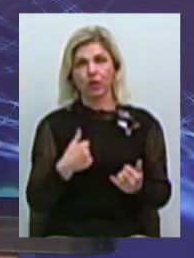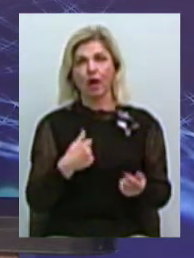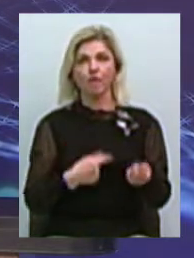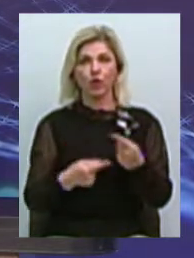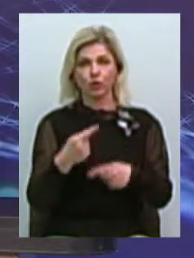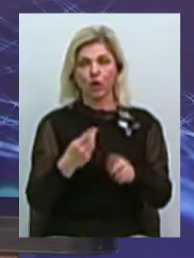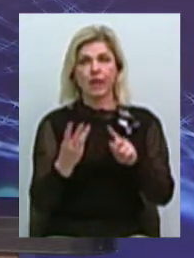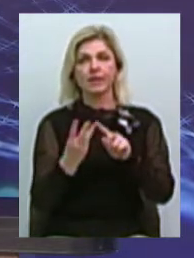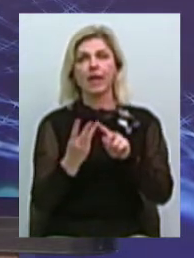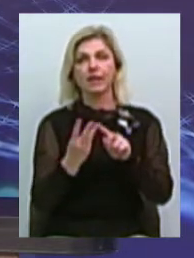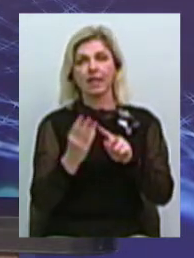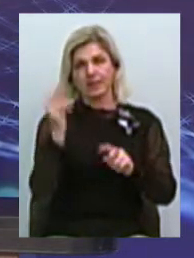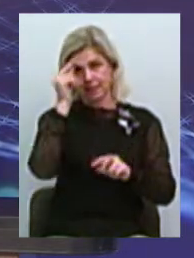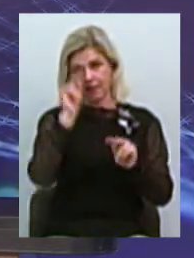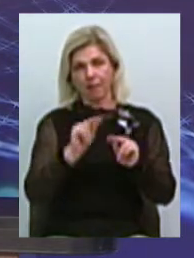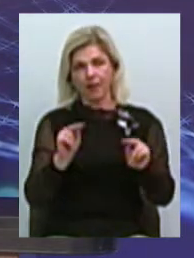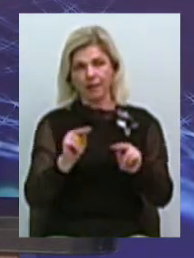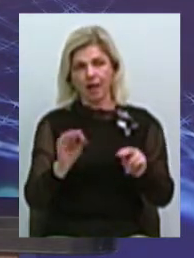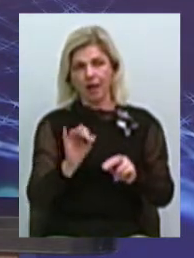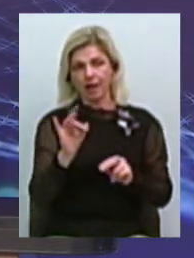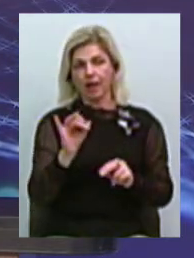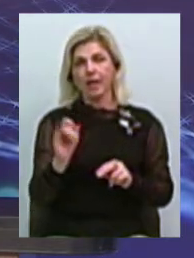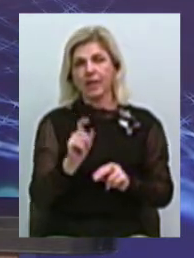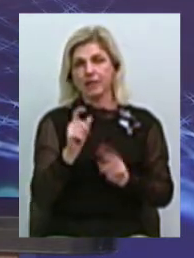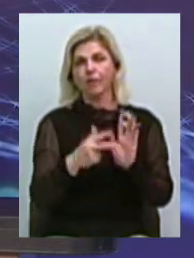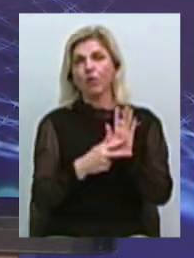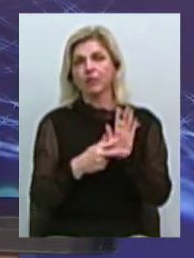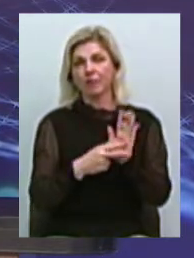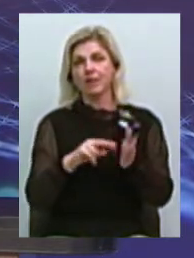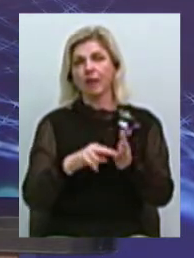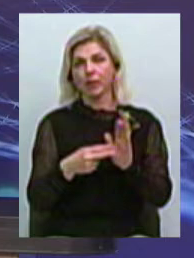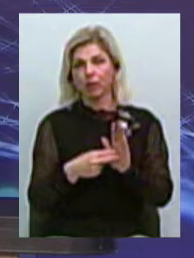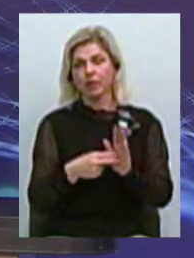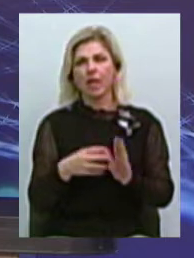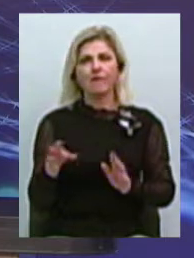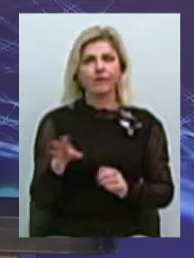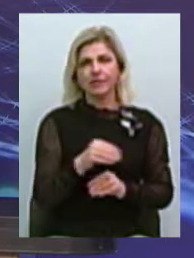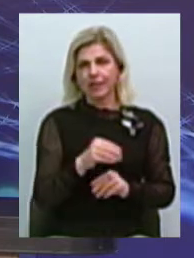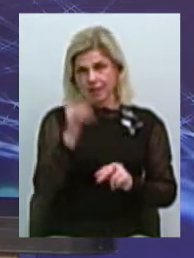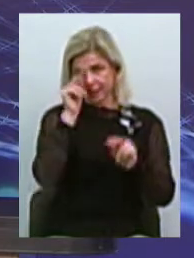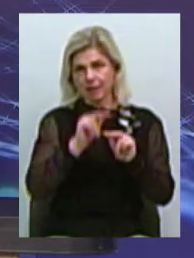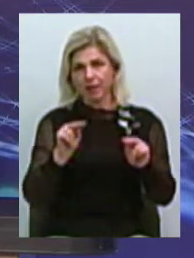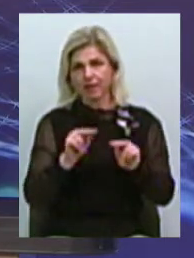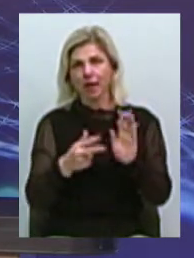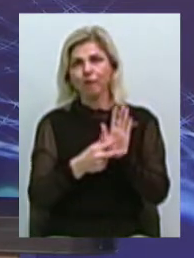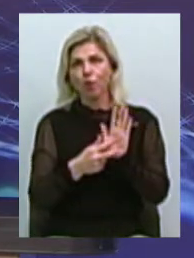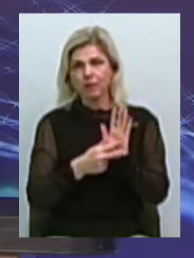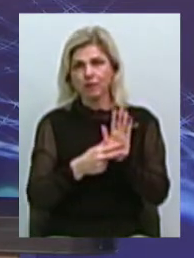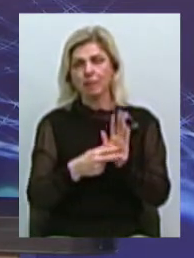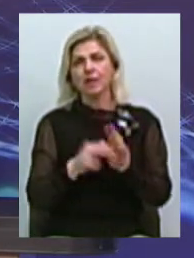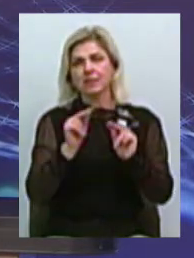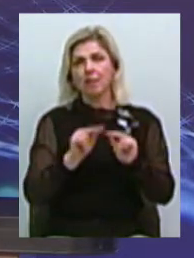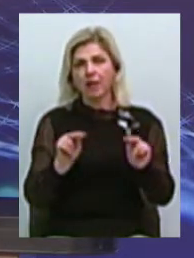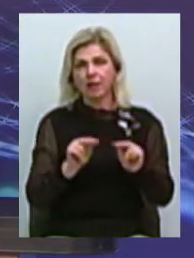з третього семінару із 8 запланованих. І всі семінари, всі 8 семінарів, вони підкорені